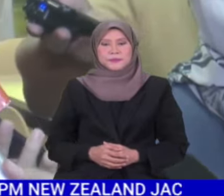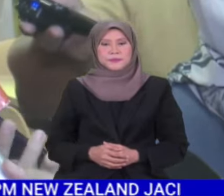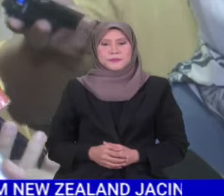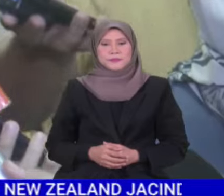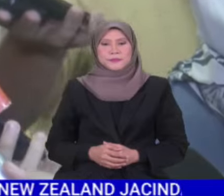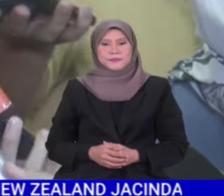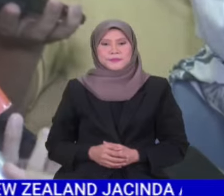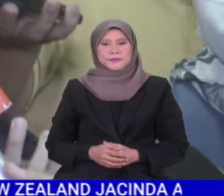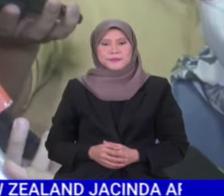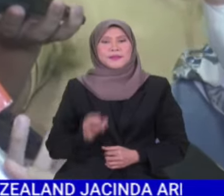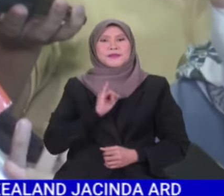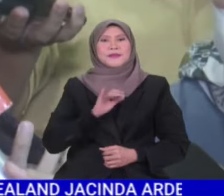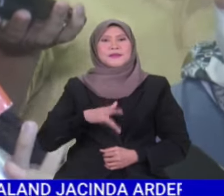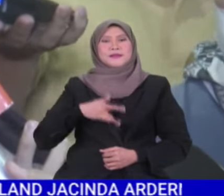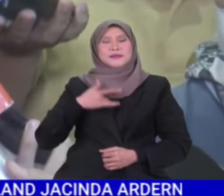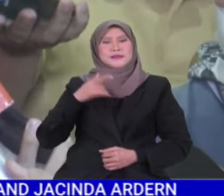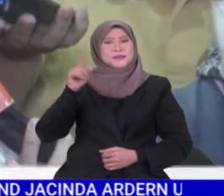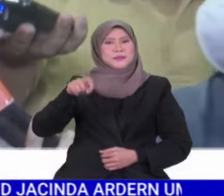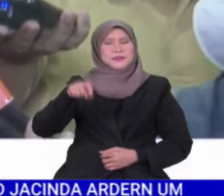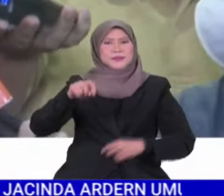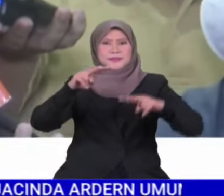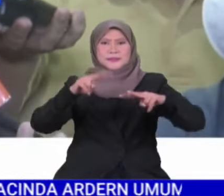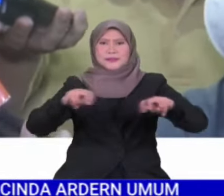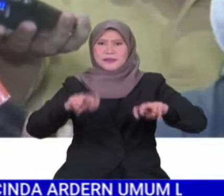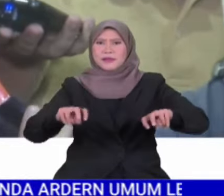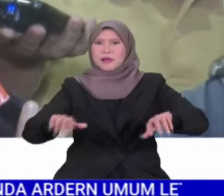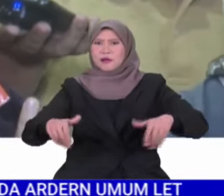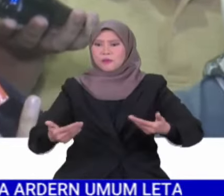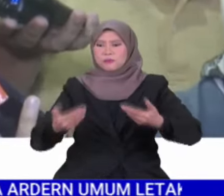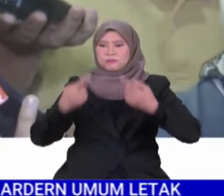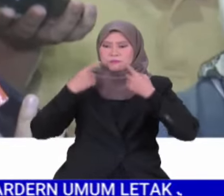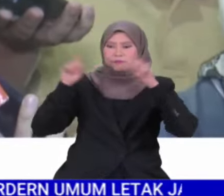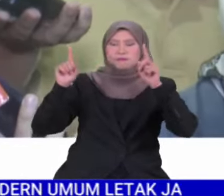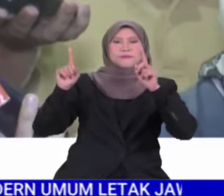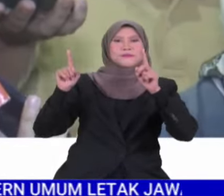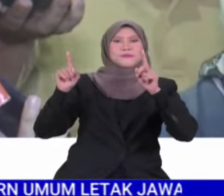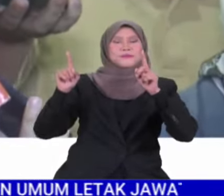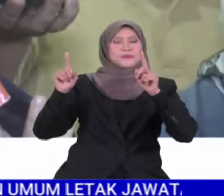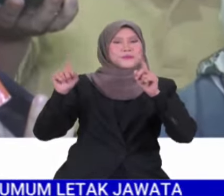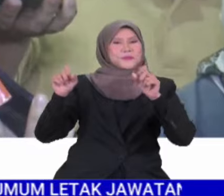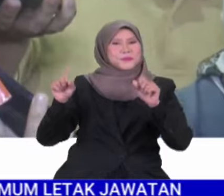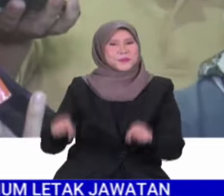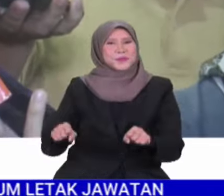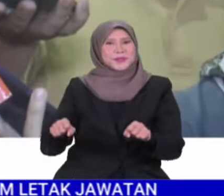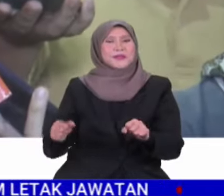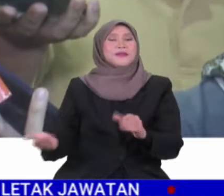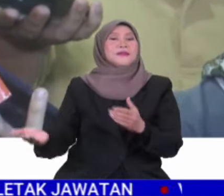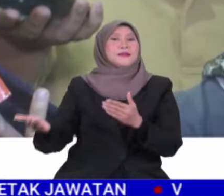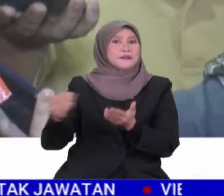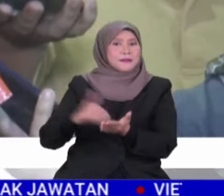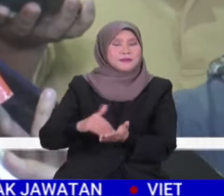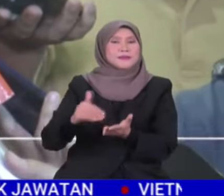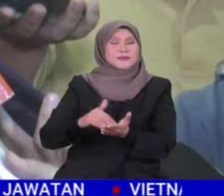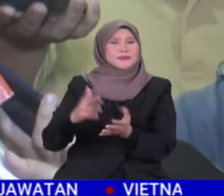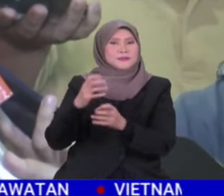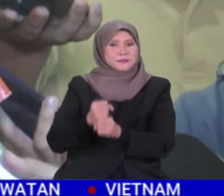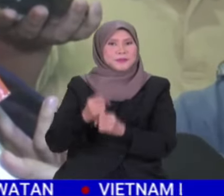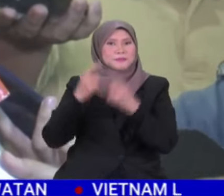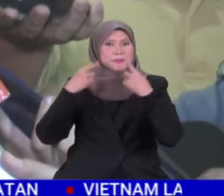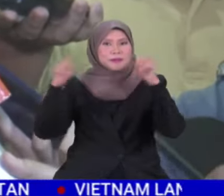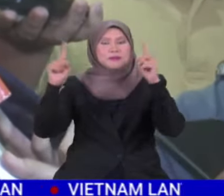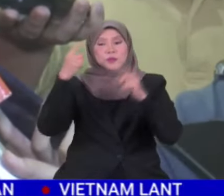Saya rasa kita kena meneliti resepi kejayaan ini dan bagaimana kita boleh mengulangi resepi ini